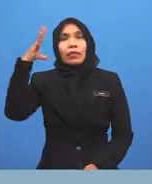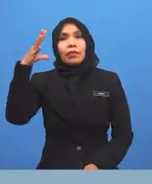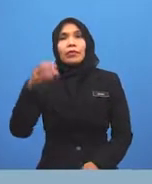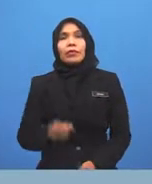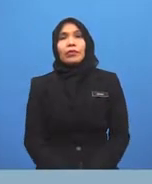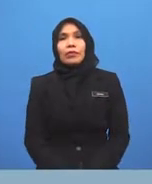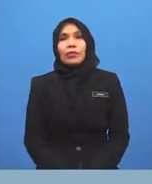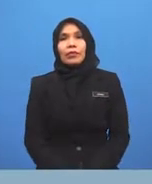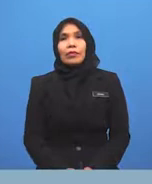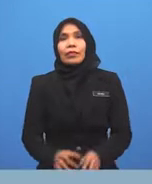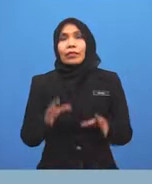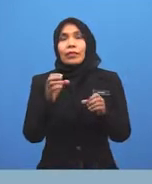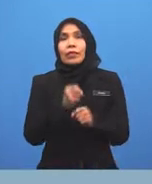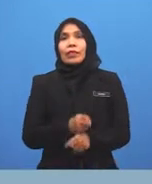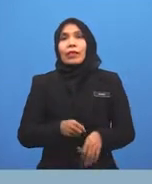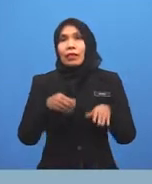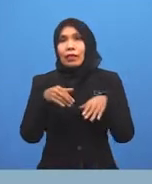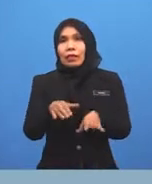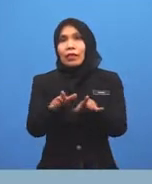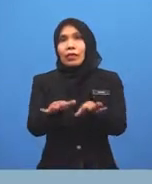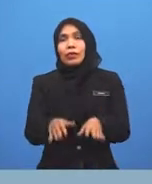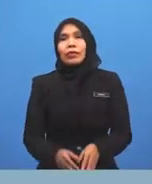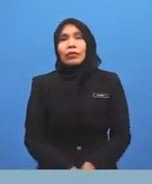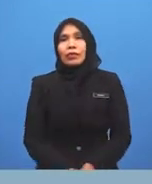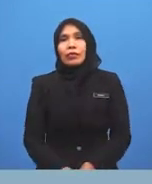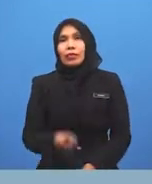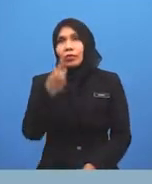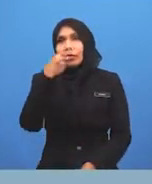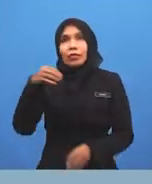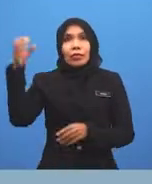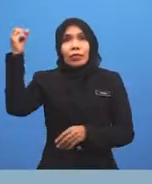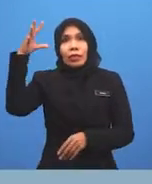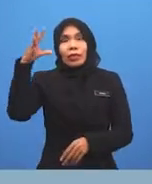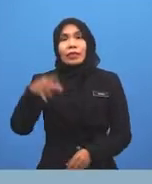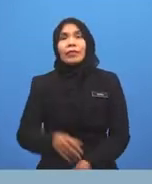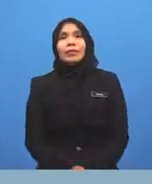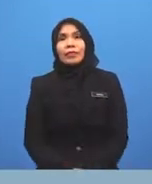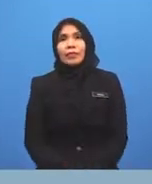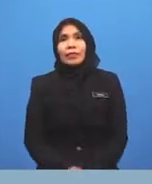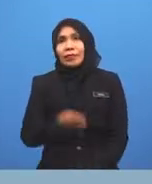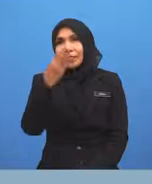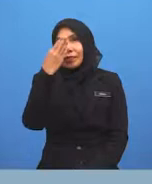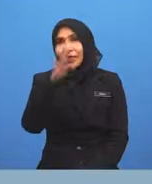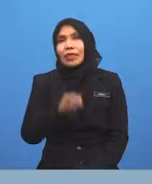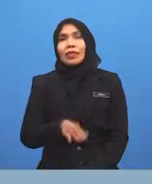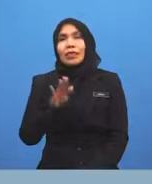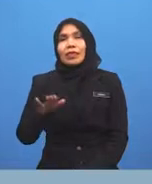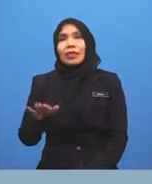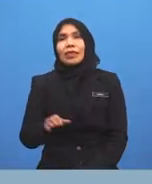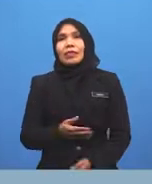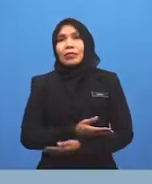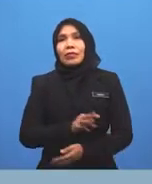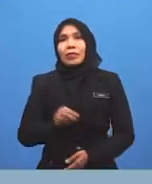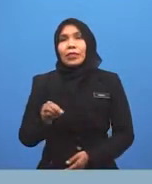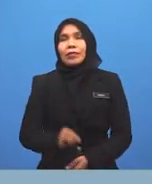malam ini mendapatkan arus untuk menyala? Ya, bijak anak-anak murid cikgu. Lampu